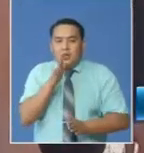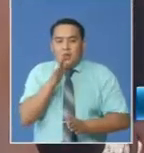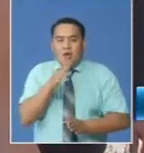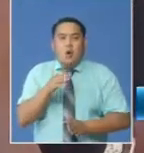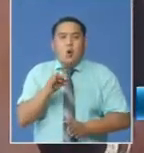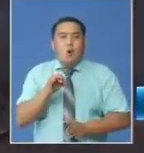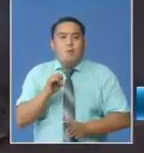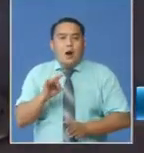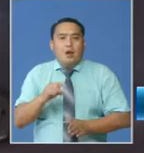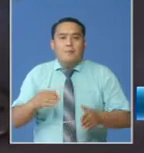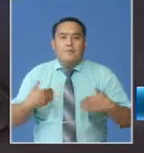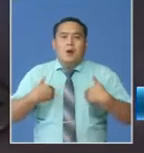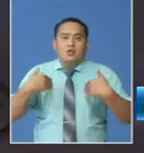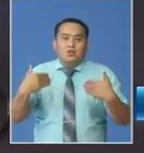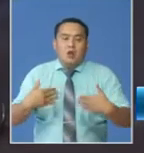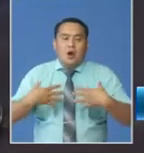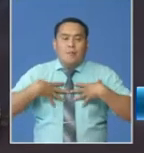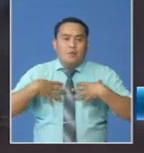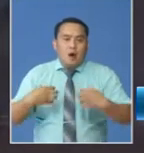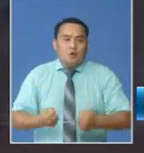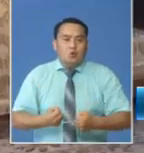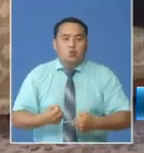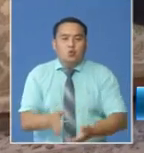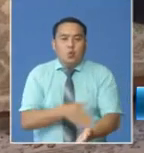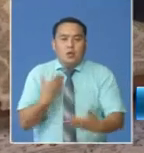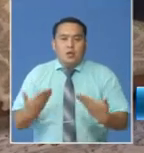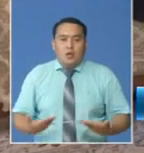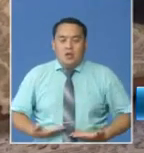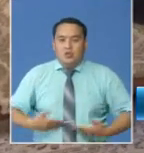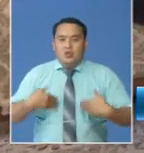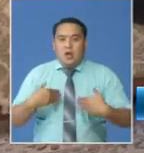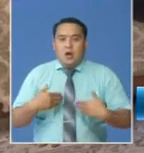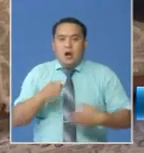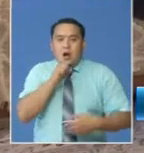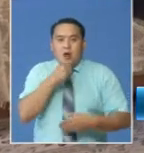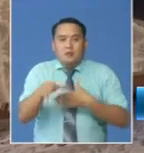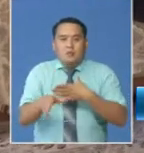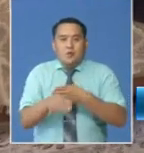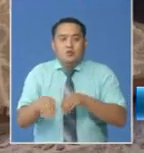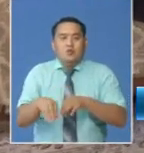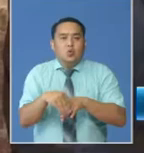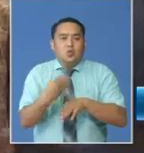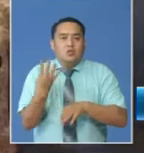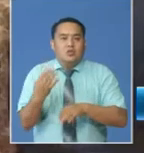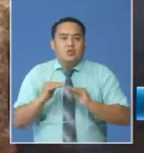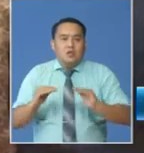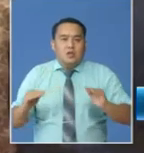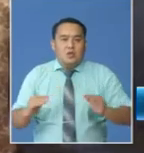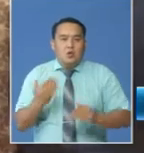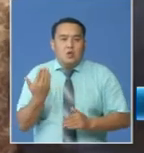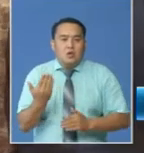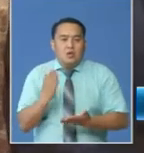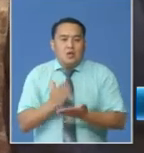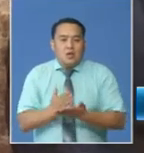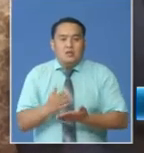лет. Жахслык Умар пожелал ему крепкого здоровья и долгих лет жизни. Аксакал с супругой воспитали 4 детей. Нынче у них